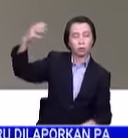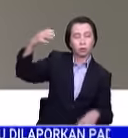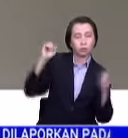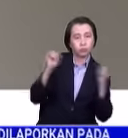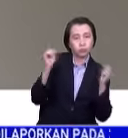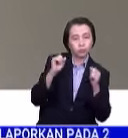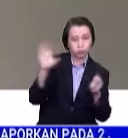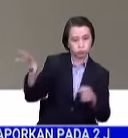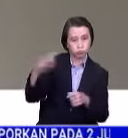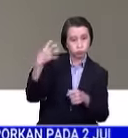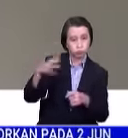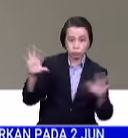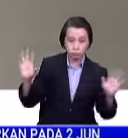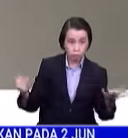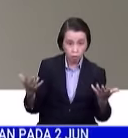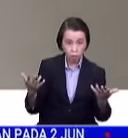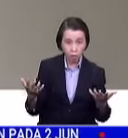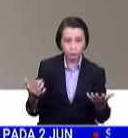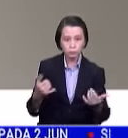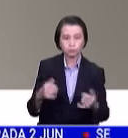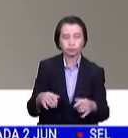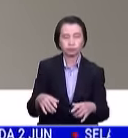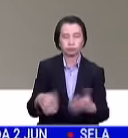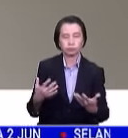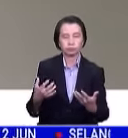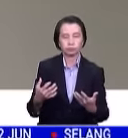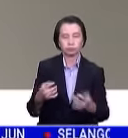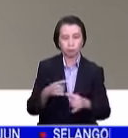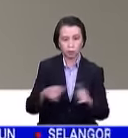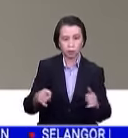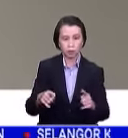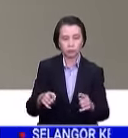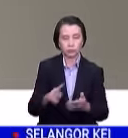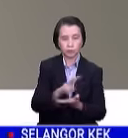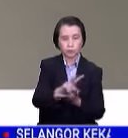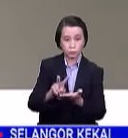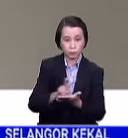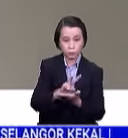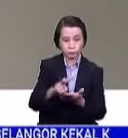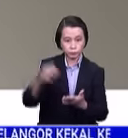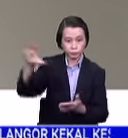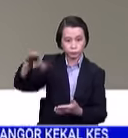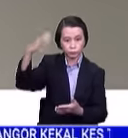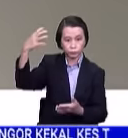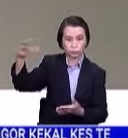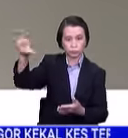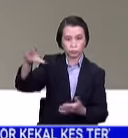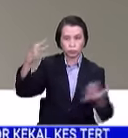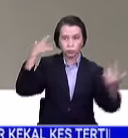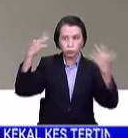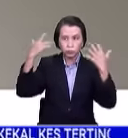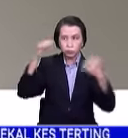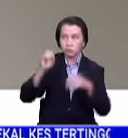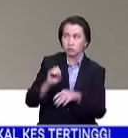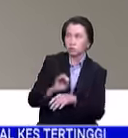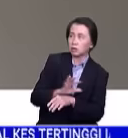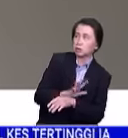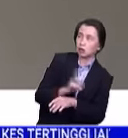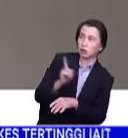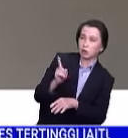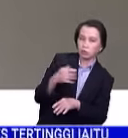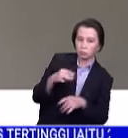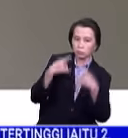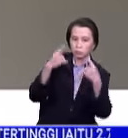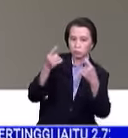menjadi teman utama penghilang panas. Kami kongsikan video sebuah kipas yang menghasilkan bunyi menyeramkan. Perkongsian ini